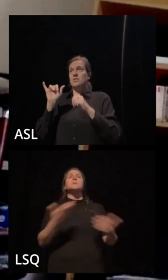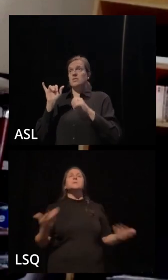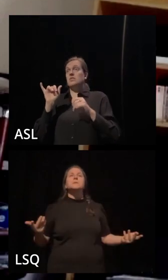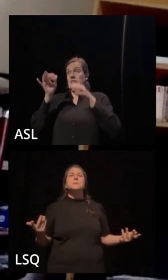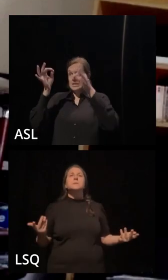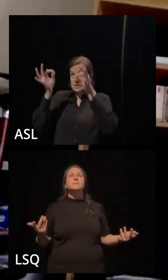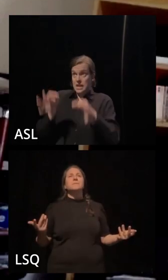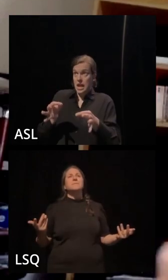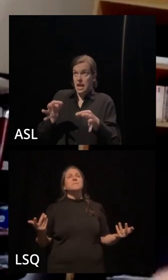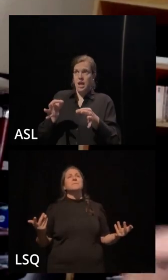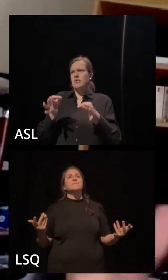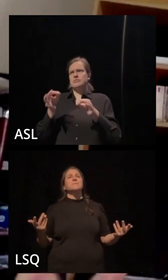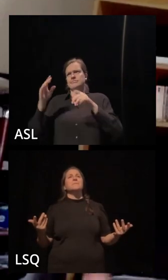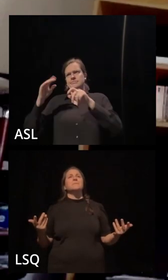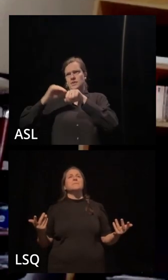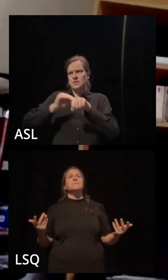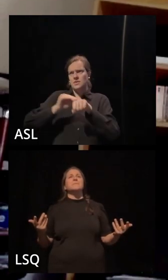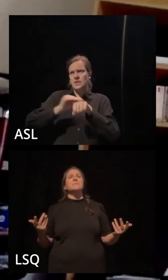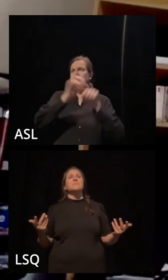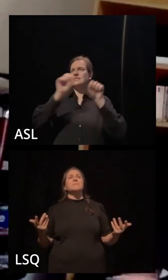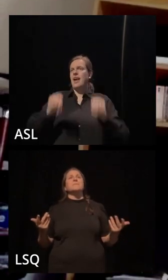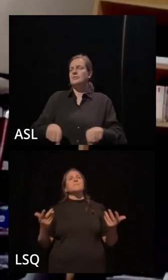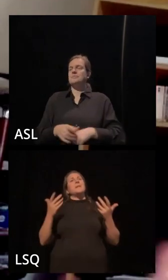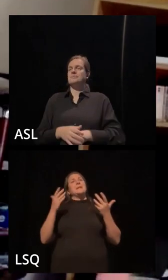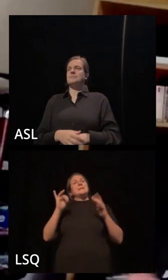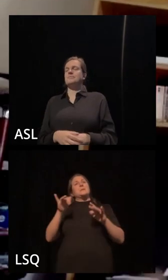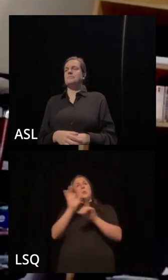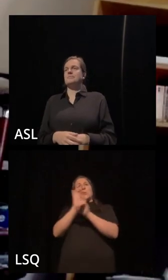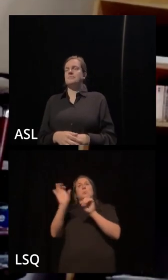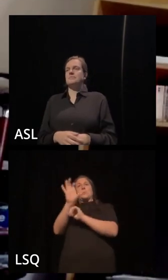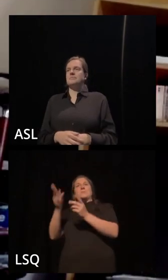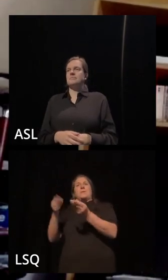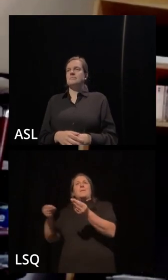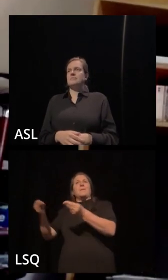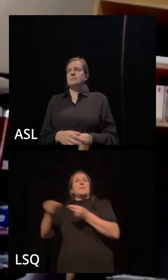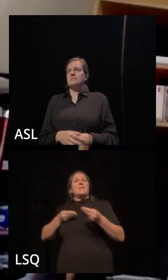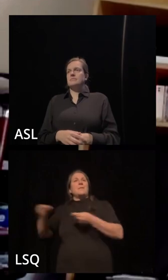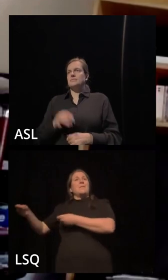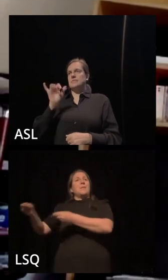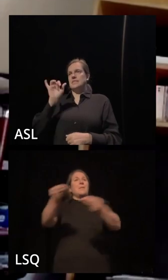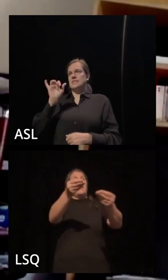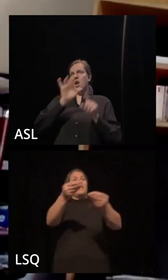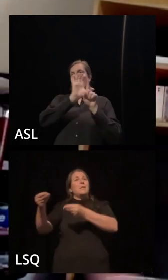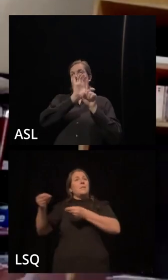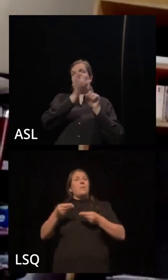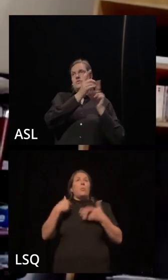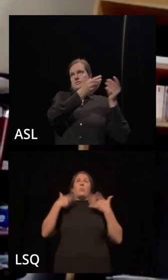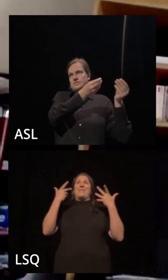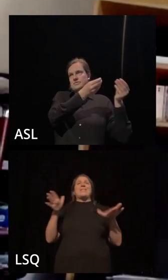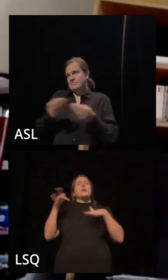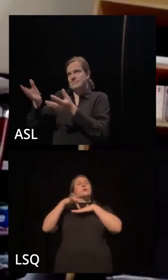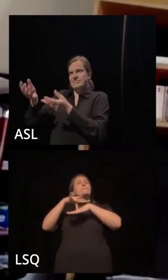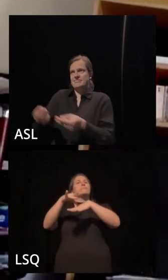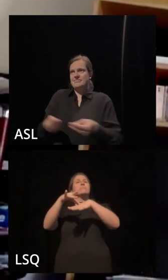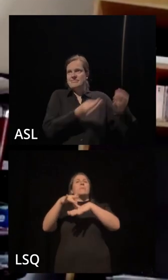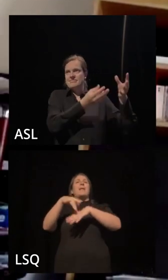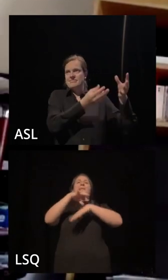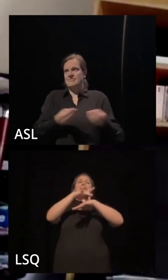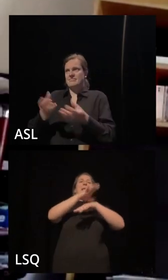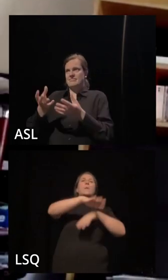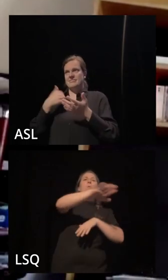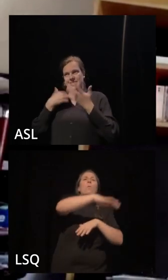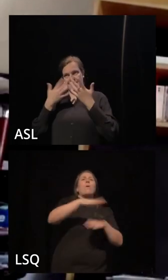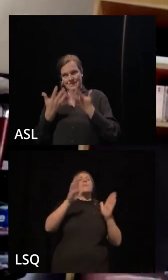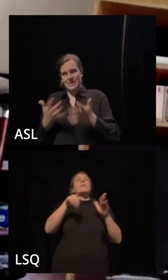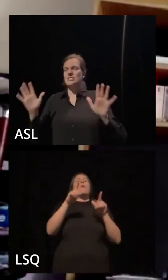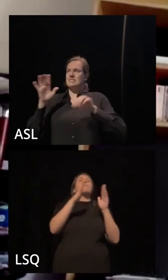où cette notion d'urbanisme culturel, nous la mettons en application sur différents territoires, des petites